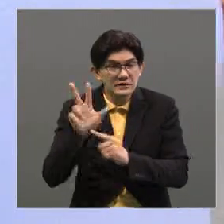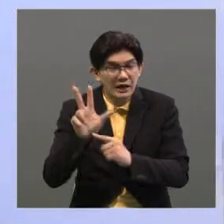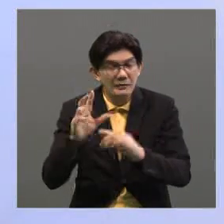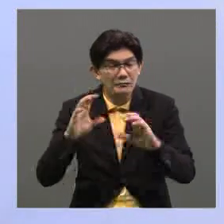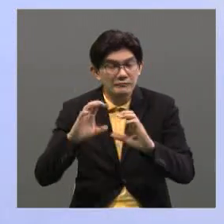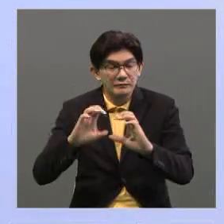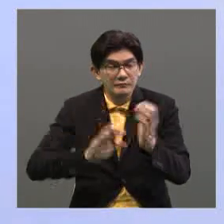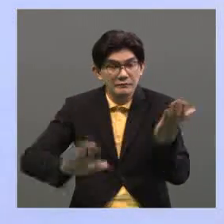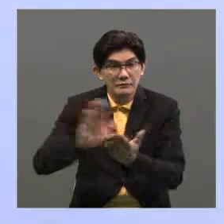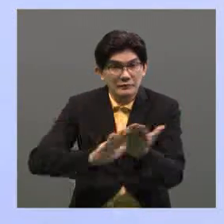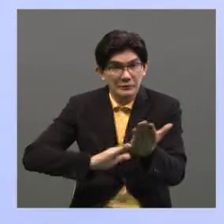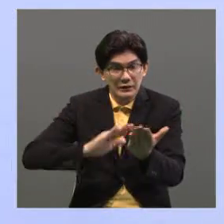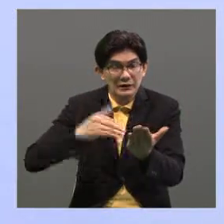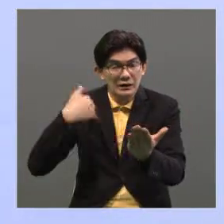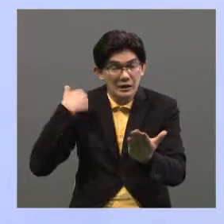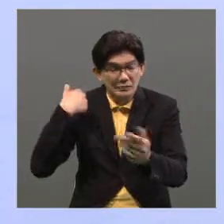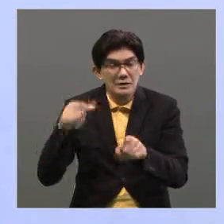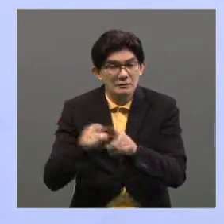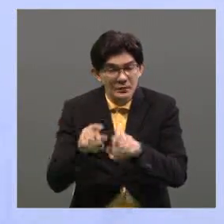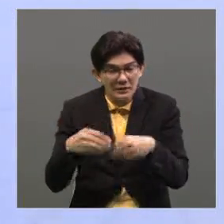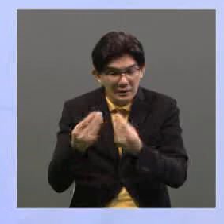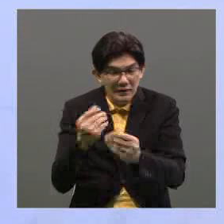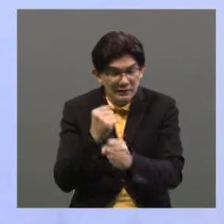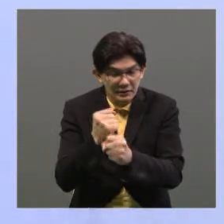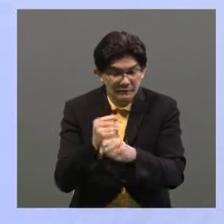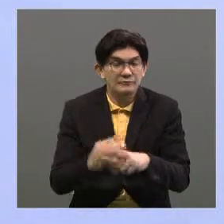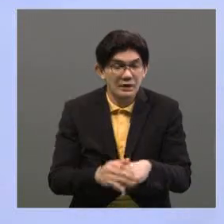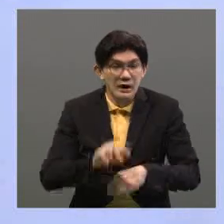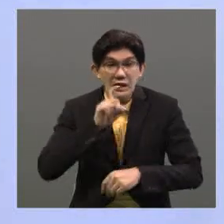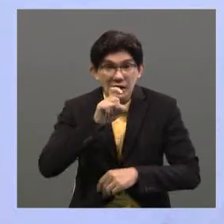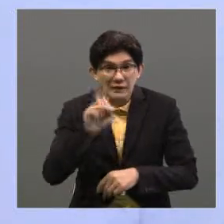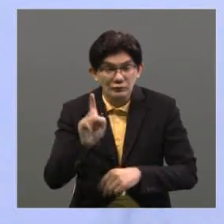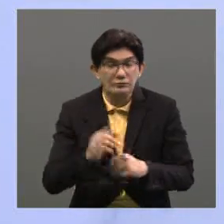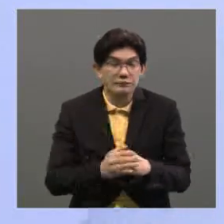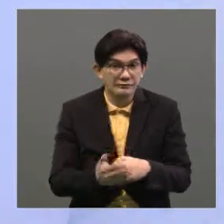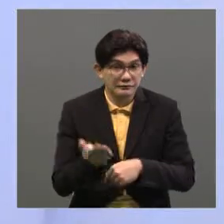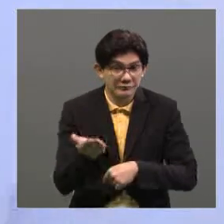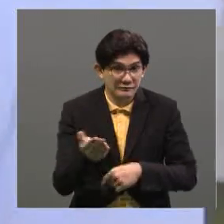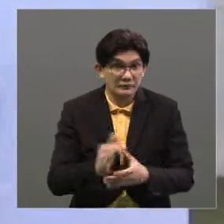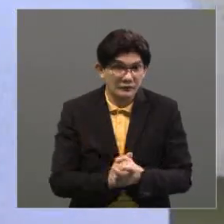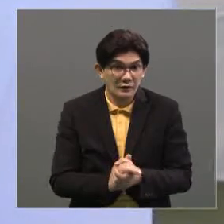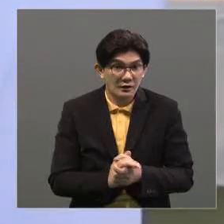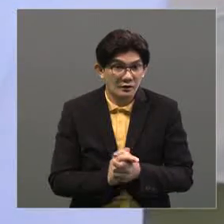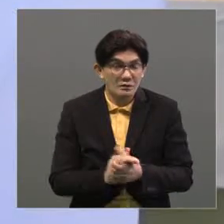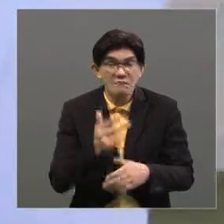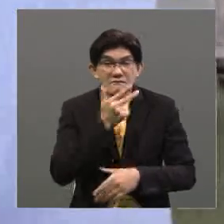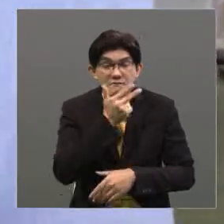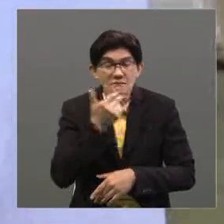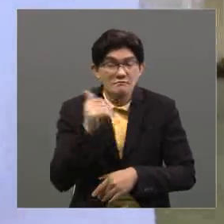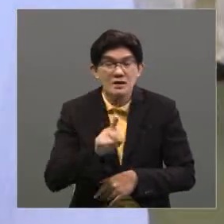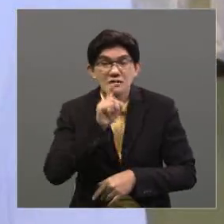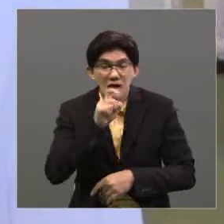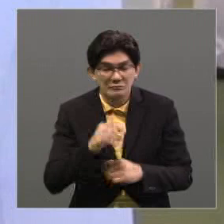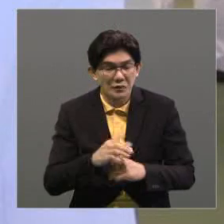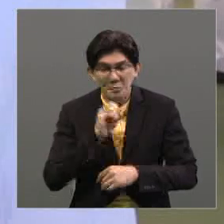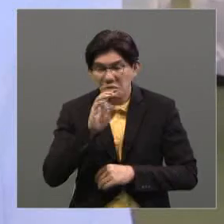คือภูมิใจไทยนี่แหละเป็นคนแยกข้าวต้มมัดให้เรื่องนี้ก็ต้องไปถามคุณอนุทินหัวหน้าพรรคภูมิใจไทยแต่หัวหน้าเนี่ยปฏิ